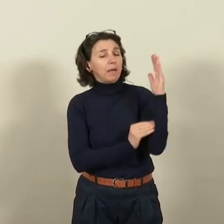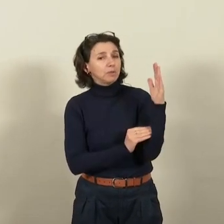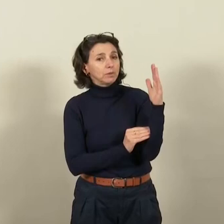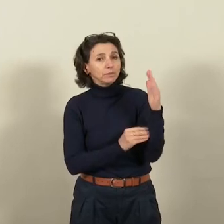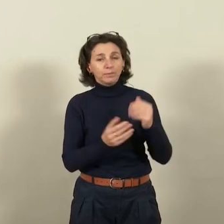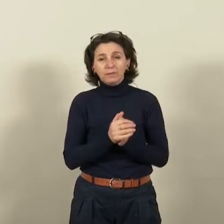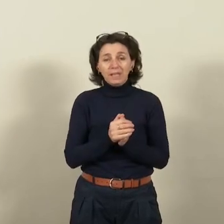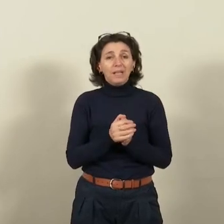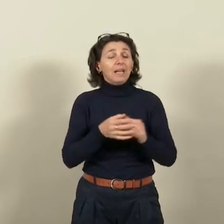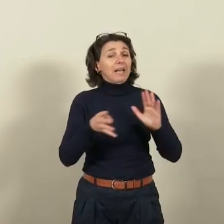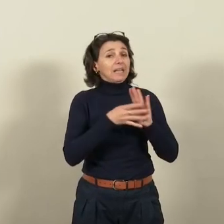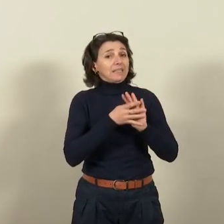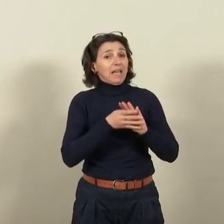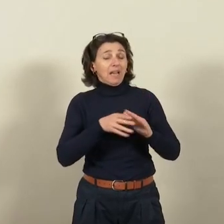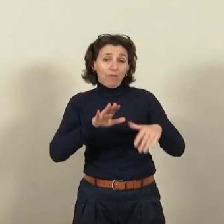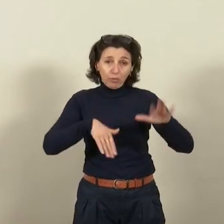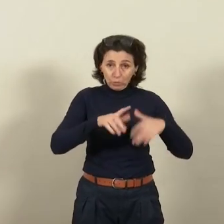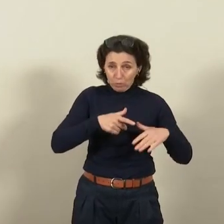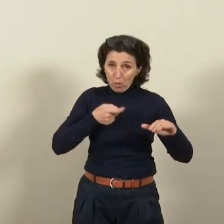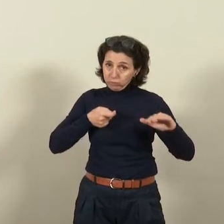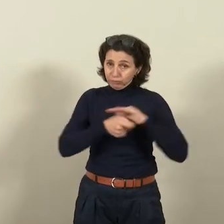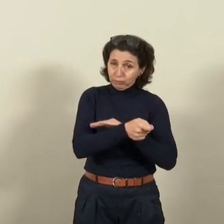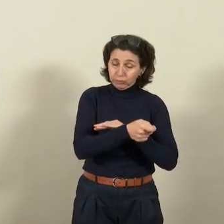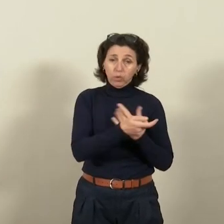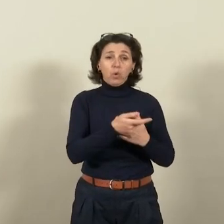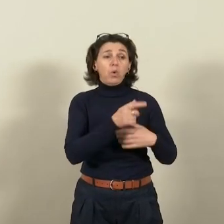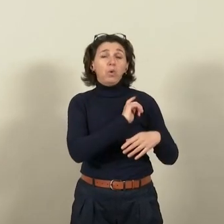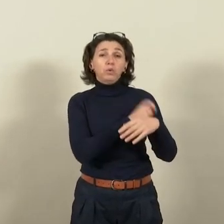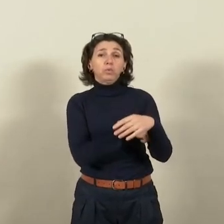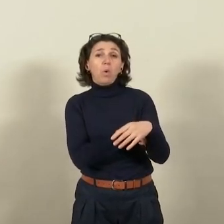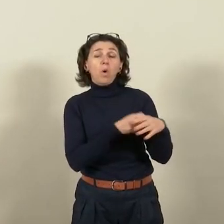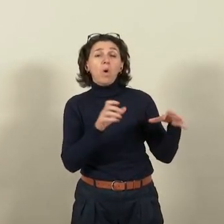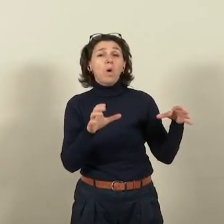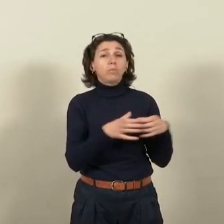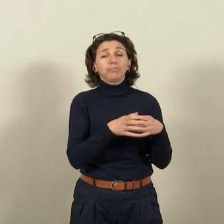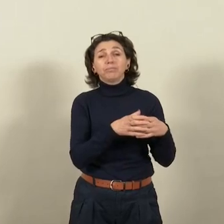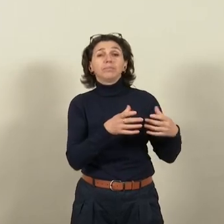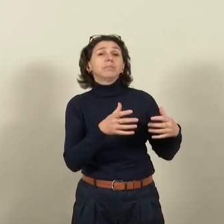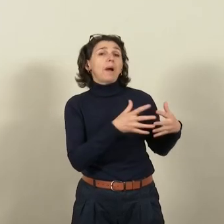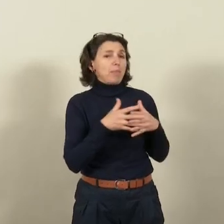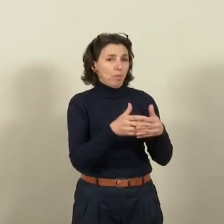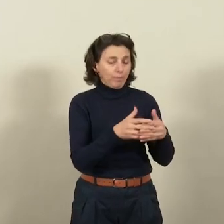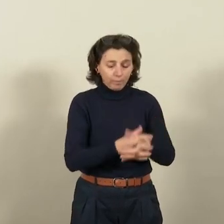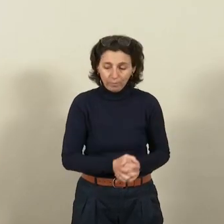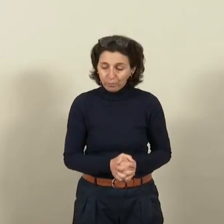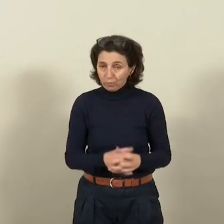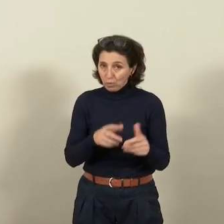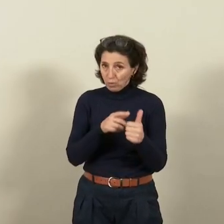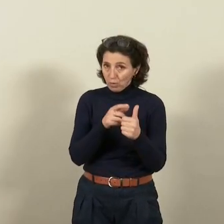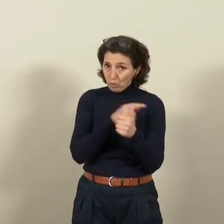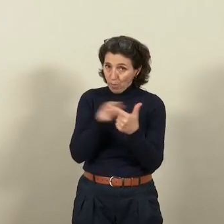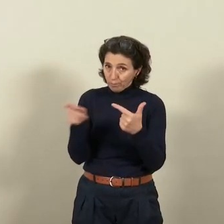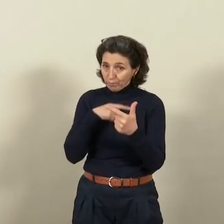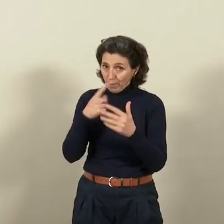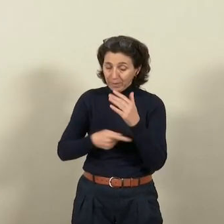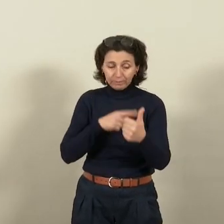fonctionnement aux associations sportives du sport amateur je tiens à rappeler deux choses 1 que l'engagement